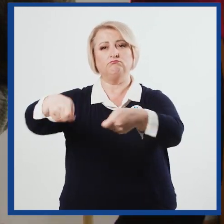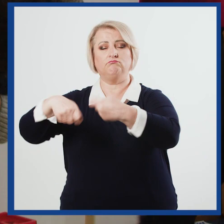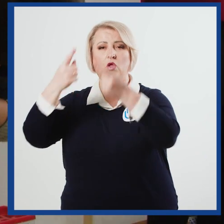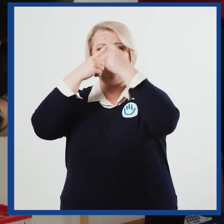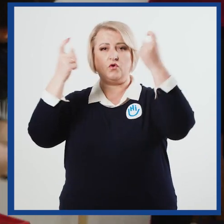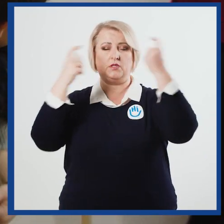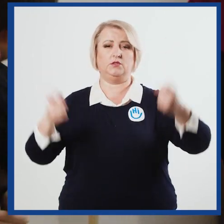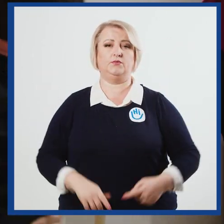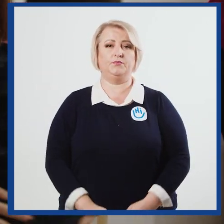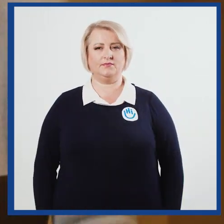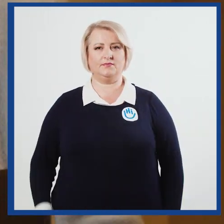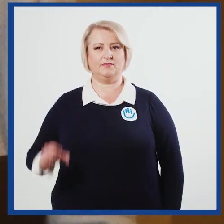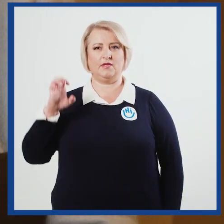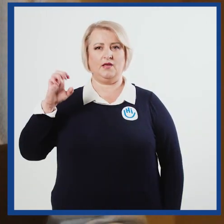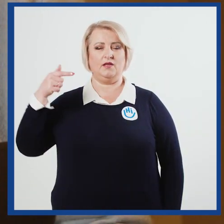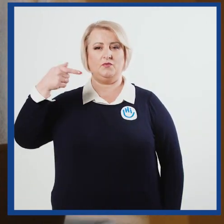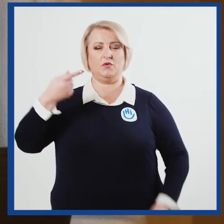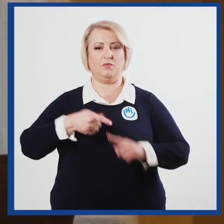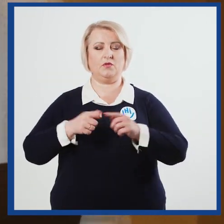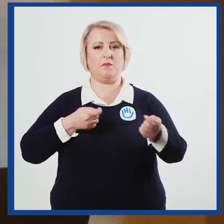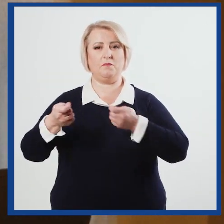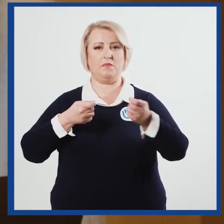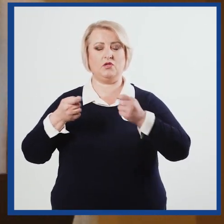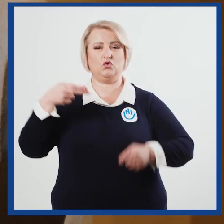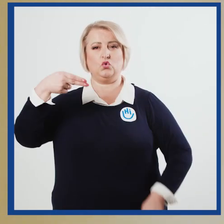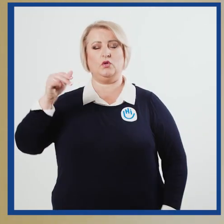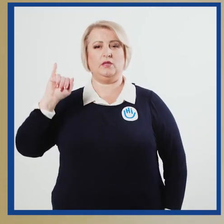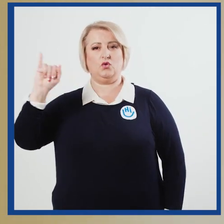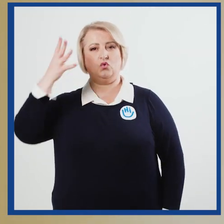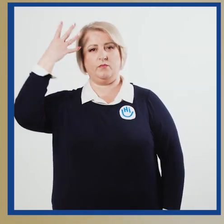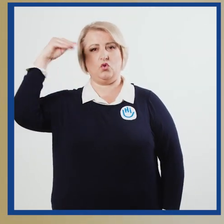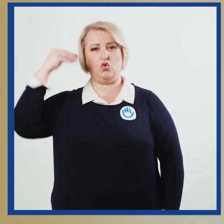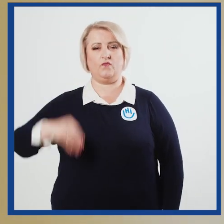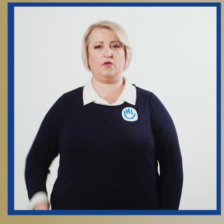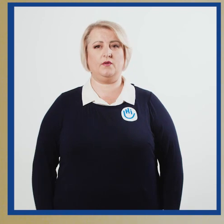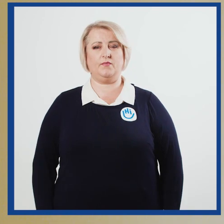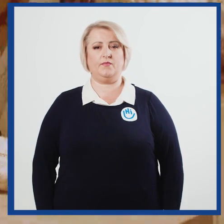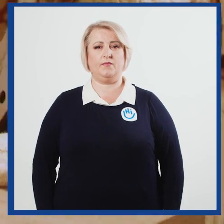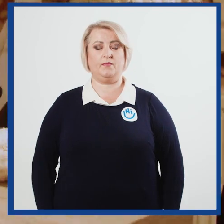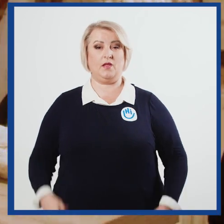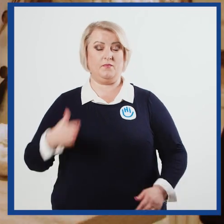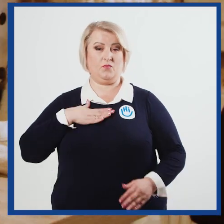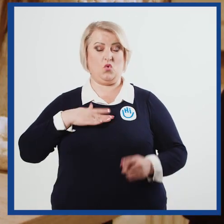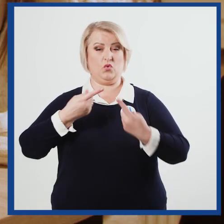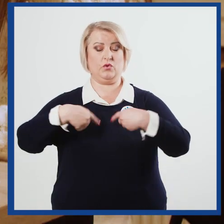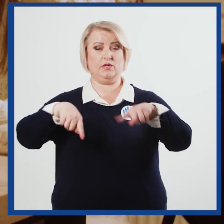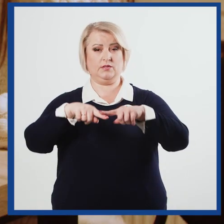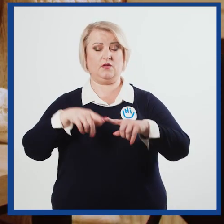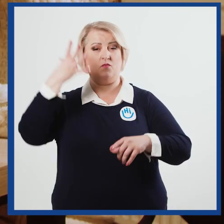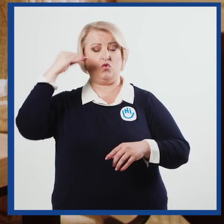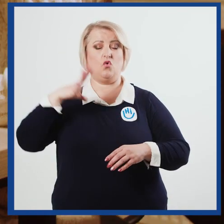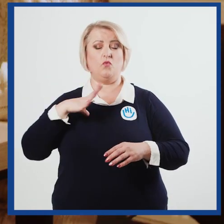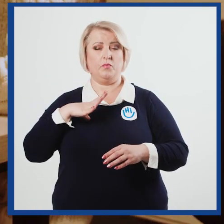de AGI. Elena Gasparini is the country manager of Humanity and Inclusion Moldova. Humanity